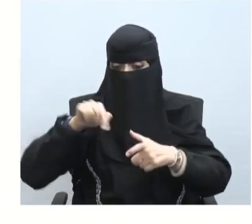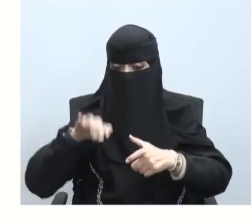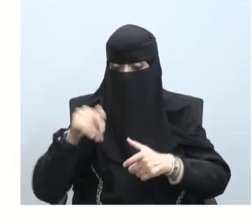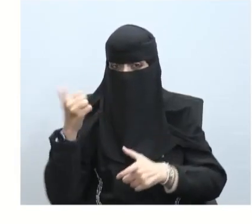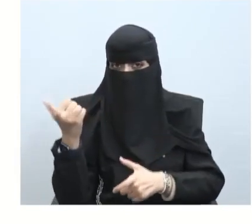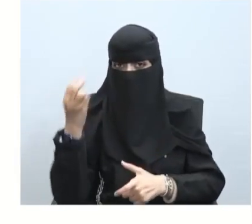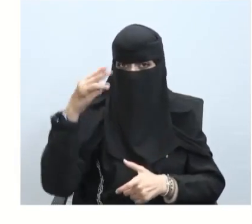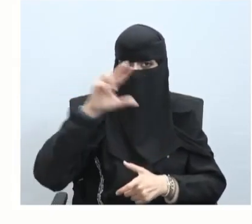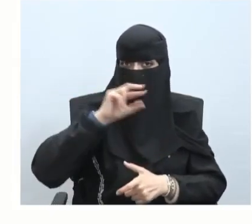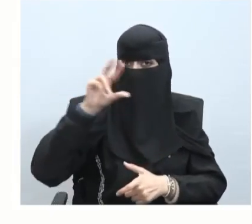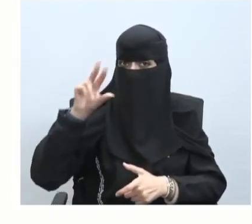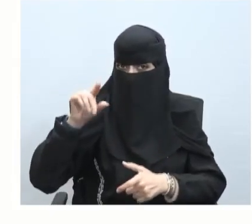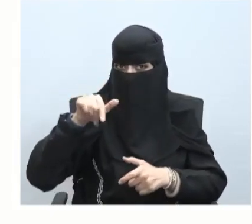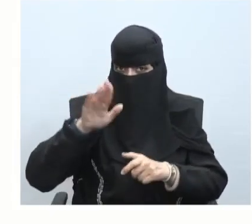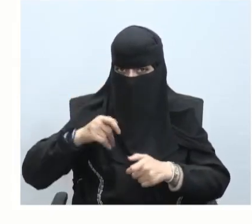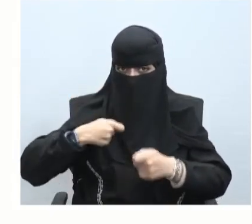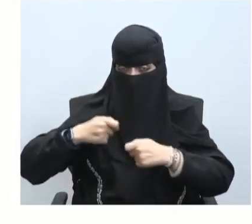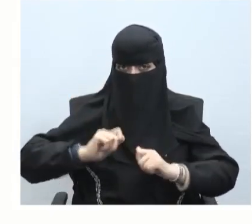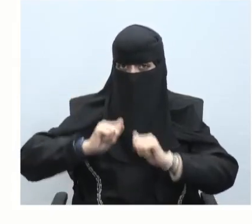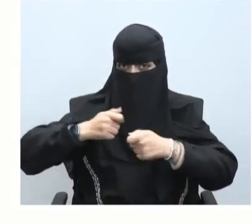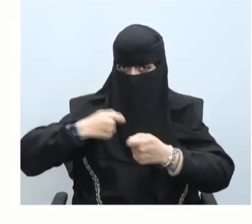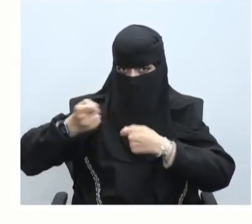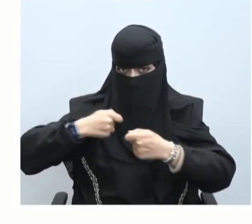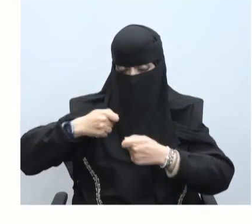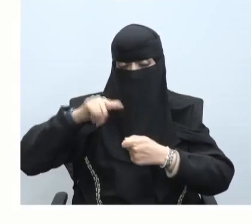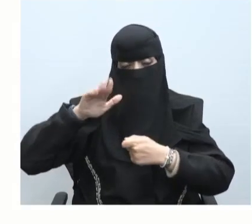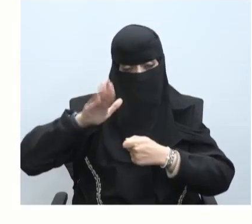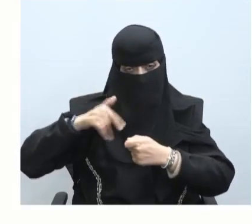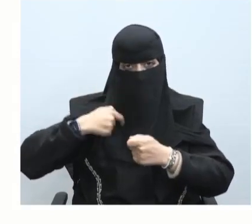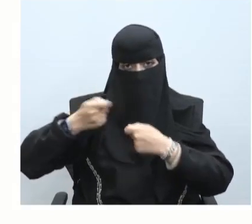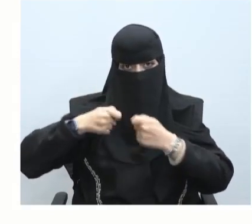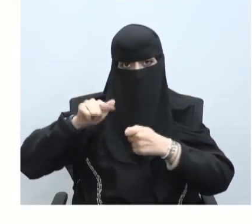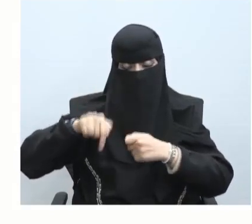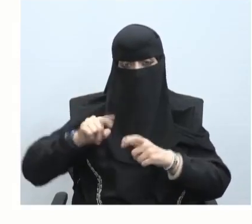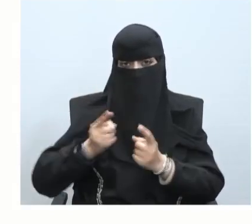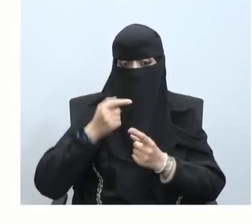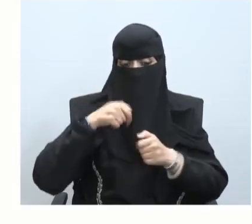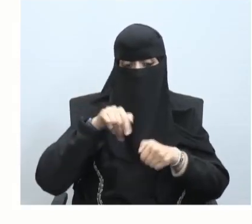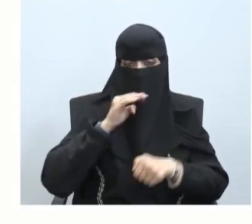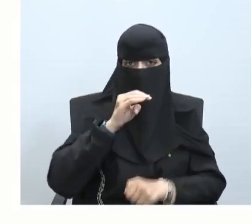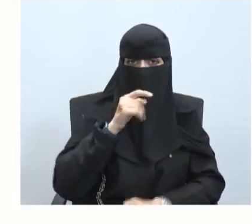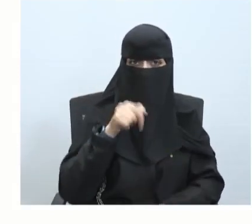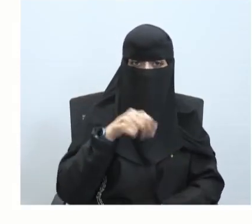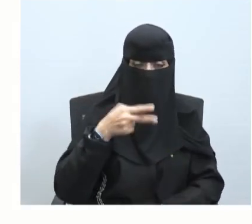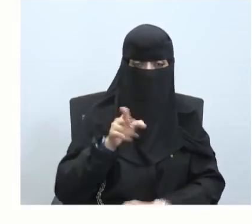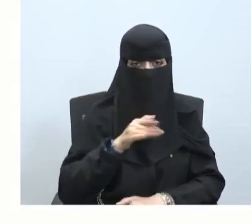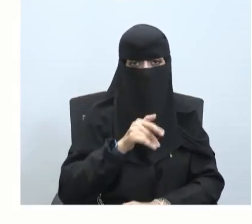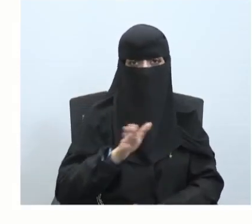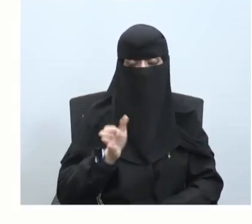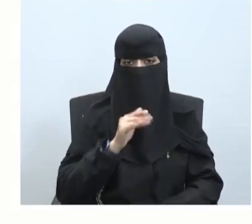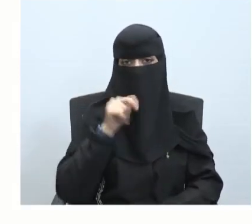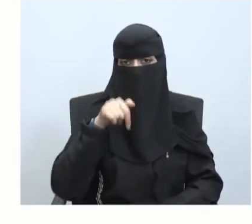36 ريال هل تكفي لشراء هذا الشيء نعم اذا نجيب بهذا الشكل